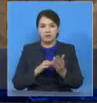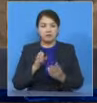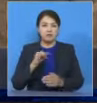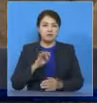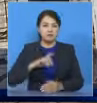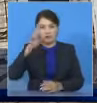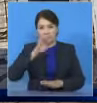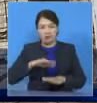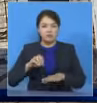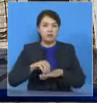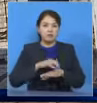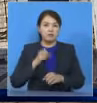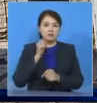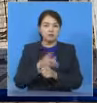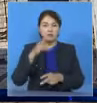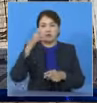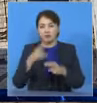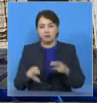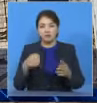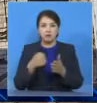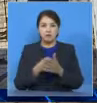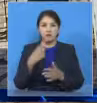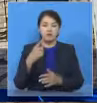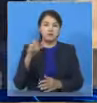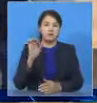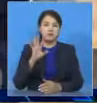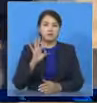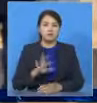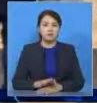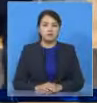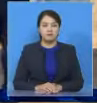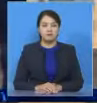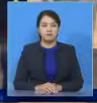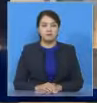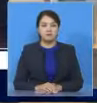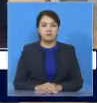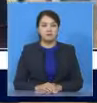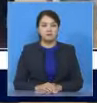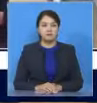страны. Аким области поручил завершить работы до 1 октября.